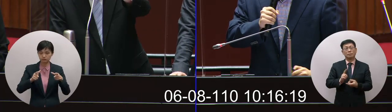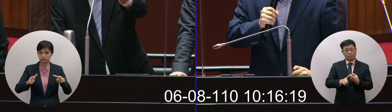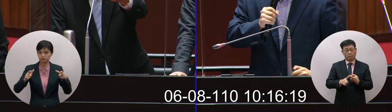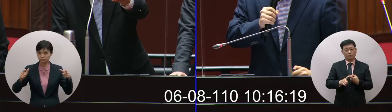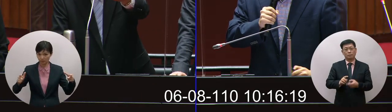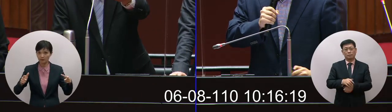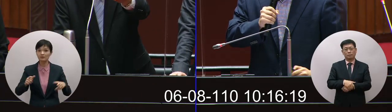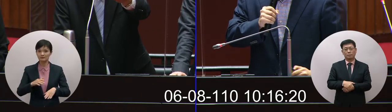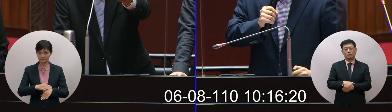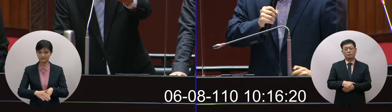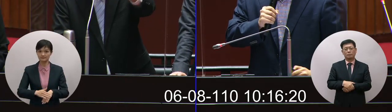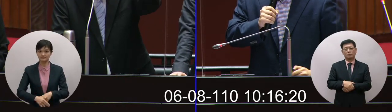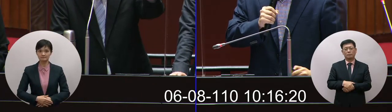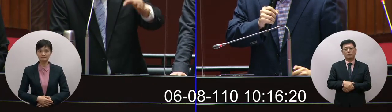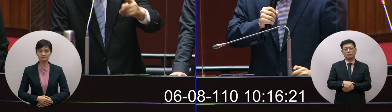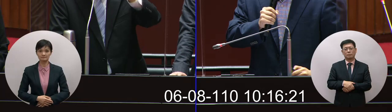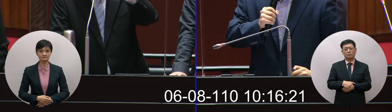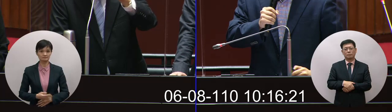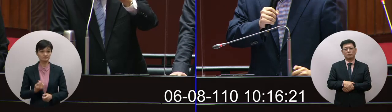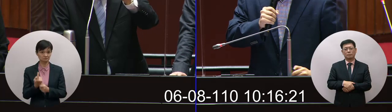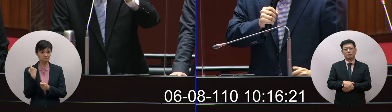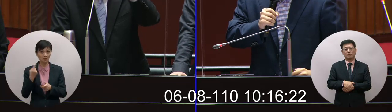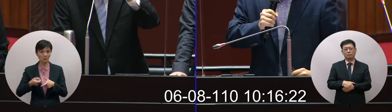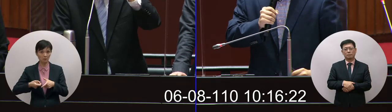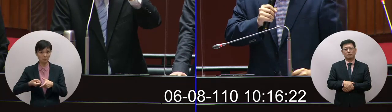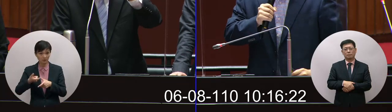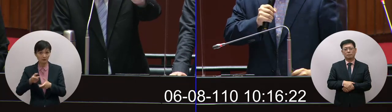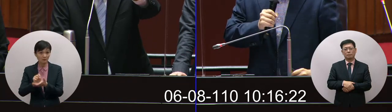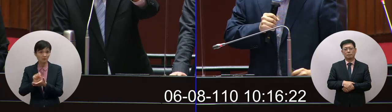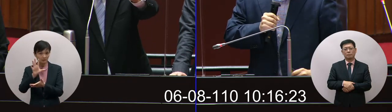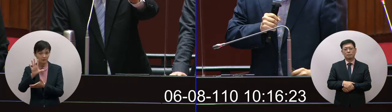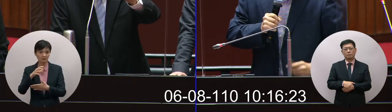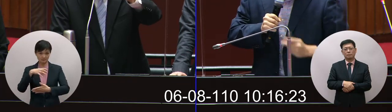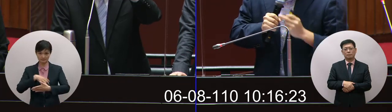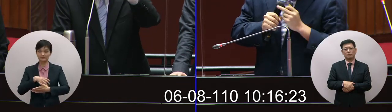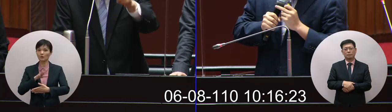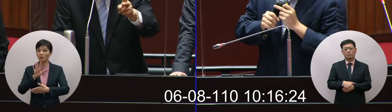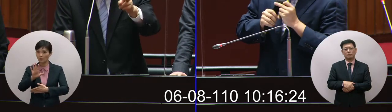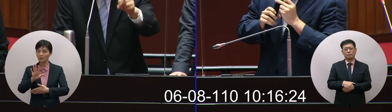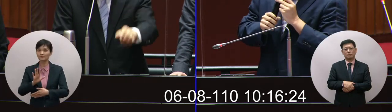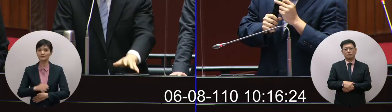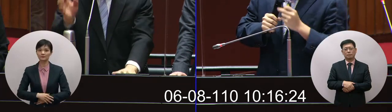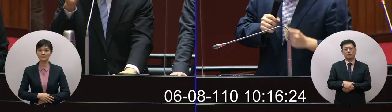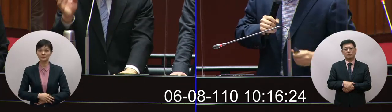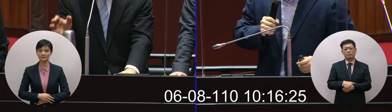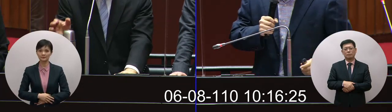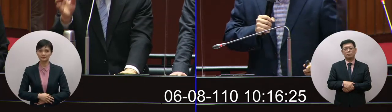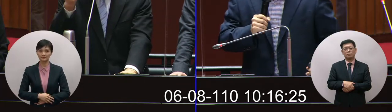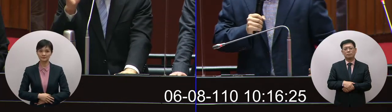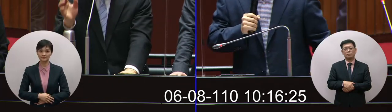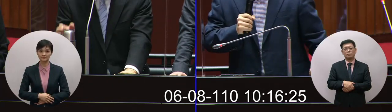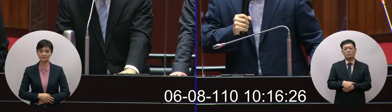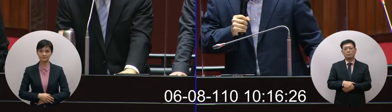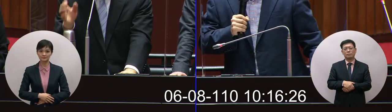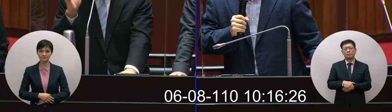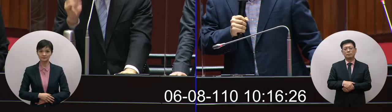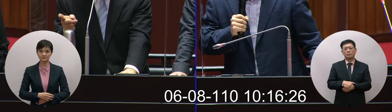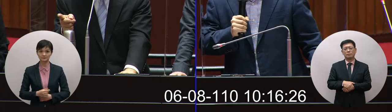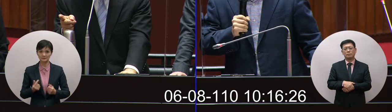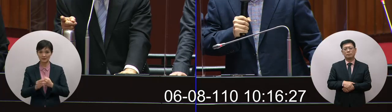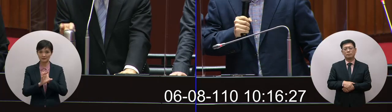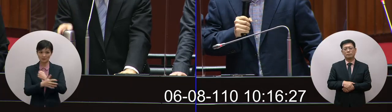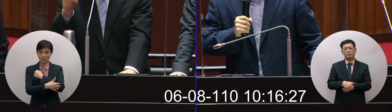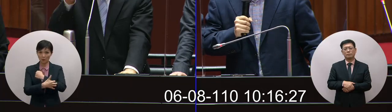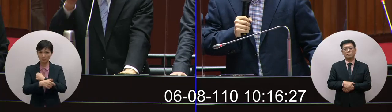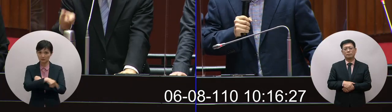伫甲关于报告的资料内底有， 所以 搁进一步。 好， 即个移工之所以出